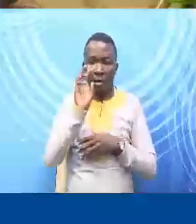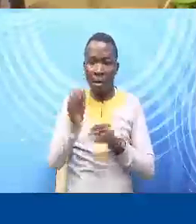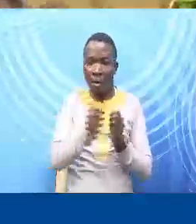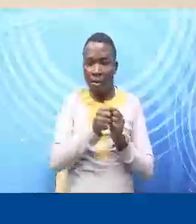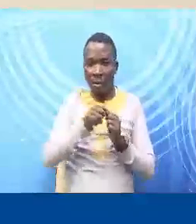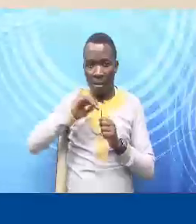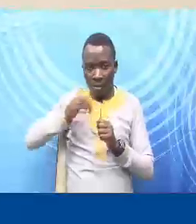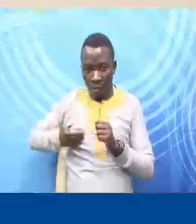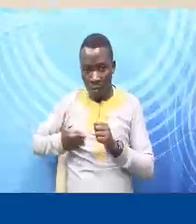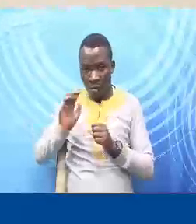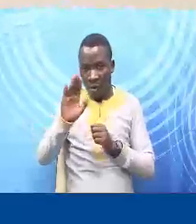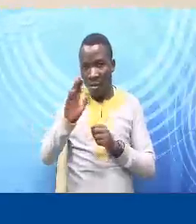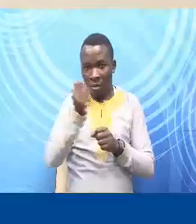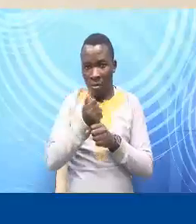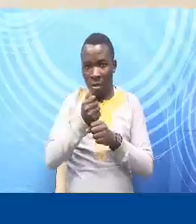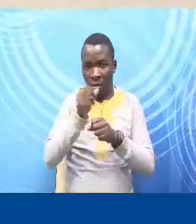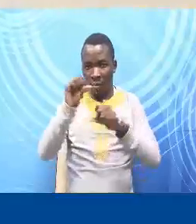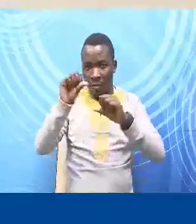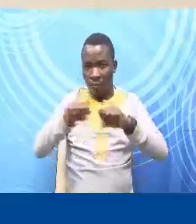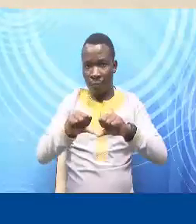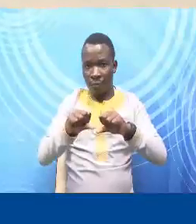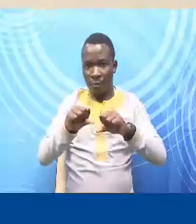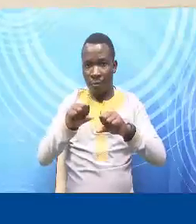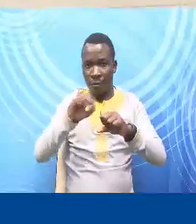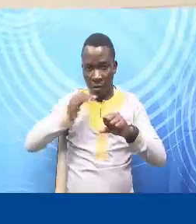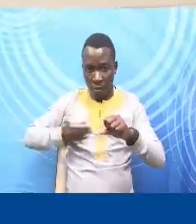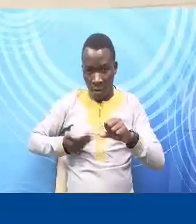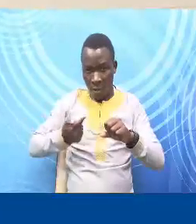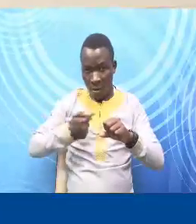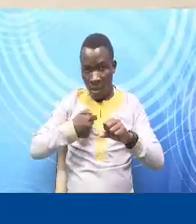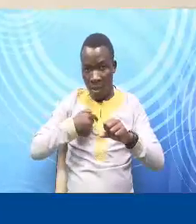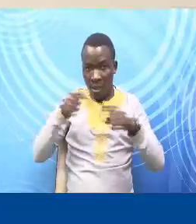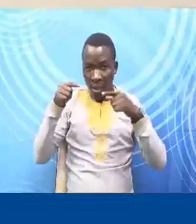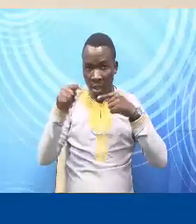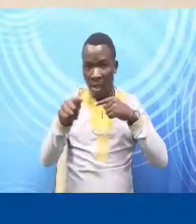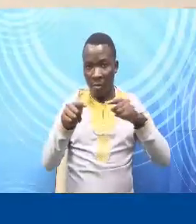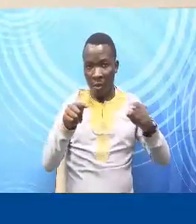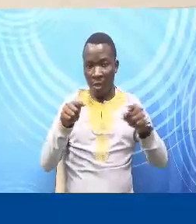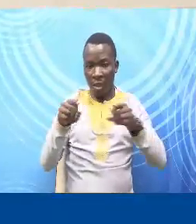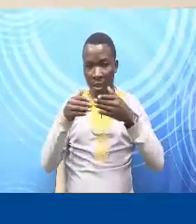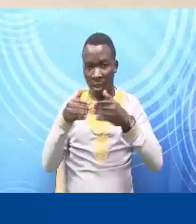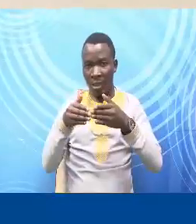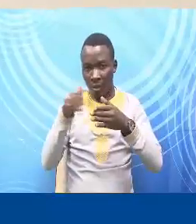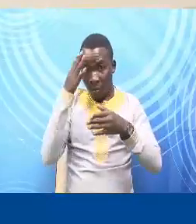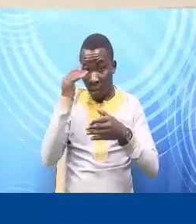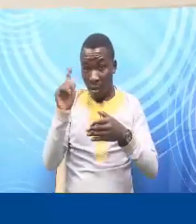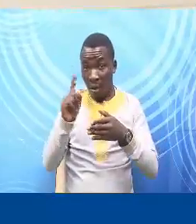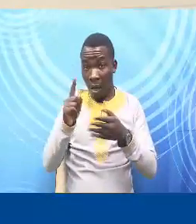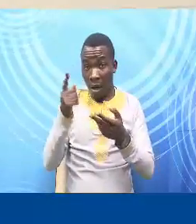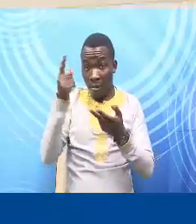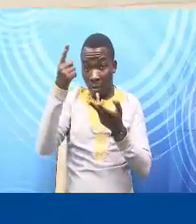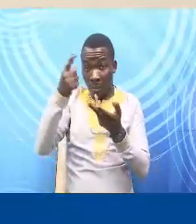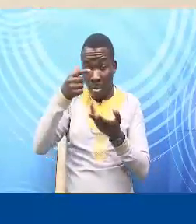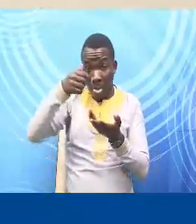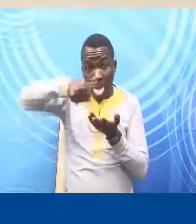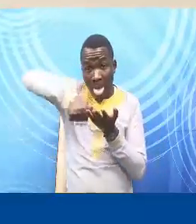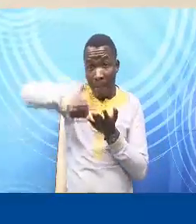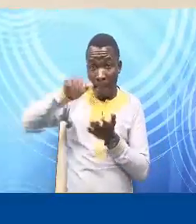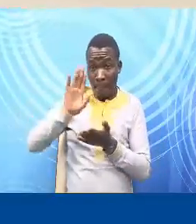mumerera nabi. Uyu mugore wanjye ndamushinja ubusambanyi, nkaba nifuza ubutabera bw'uko umugore nta twasezeranye yuko yataha inzira ze nanjye bagenzi